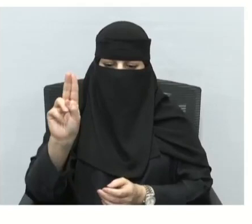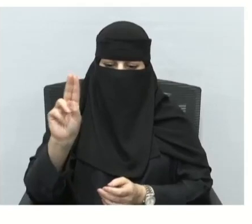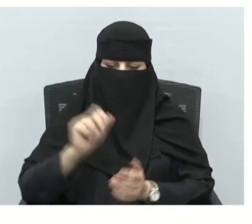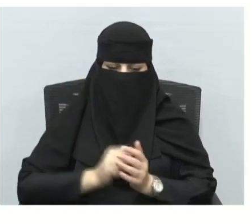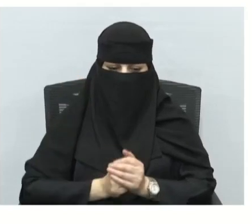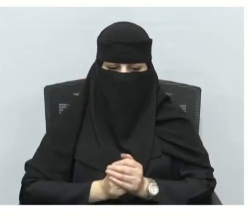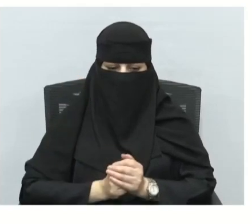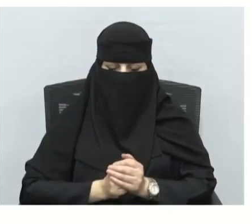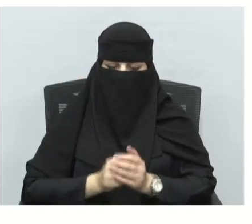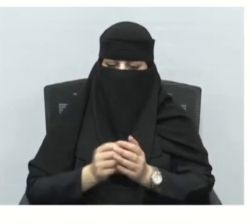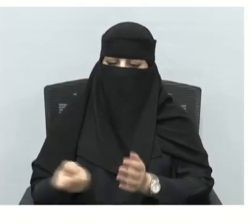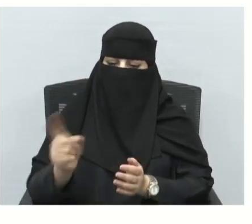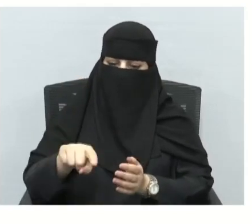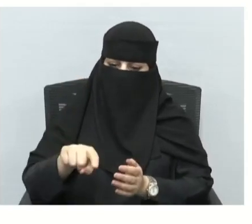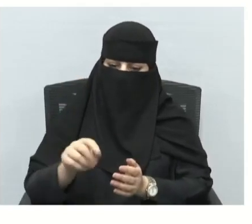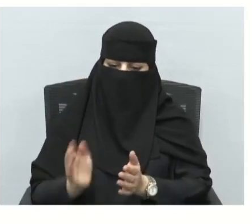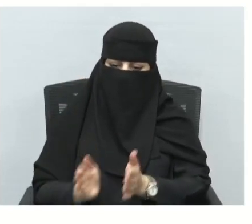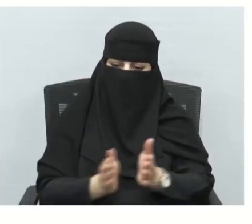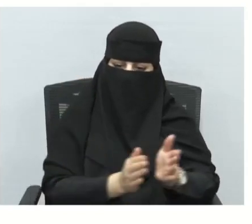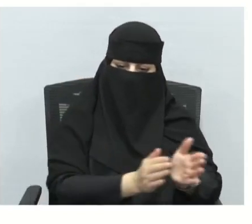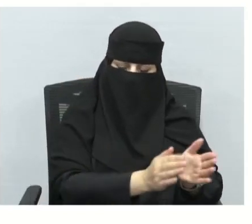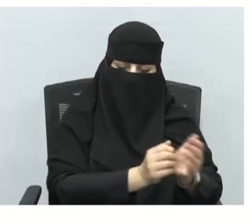وتوت ثم